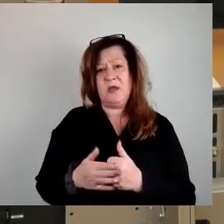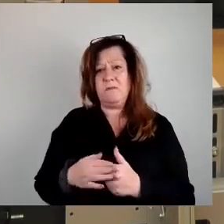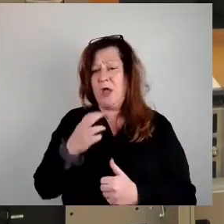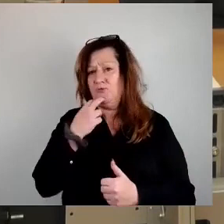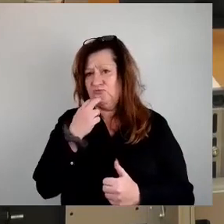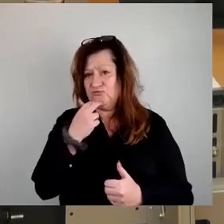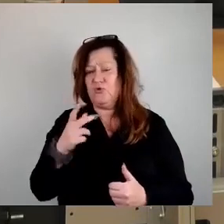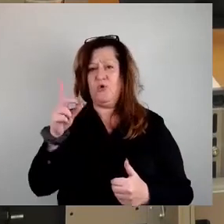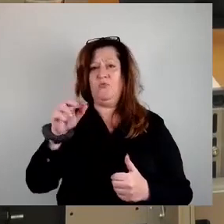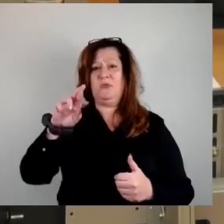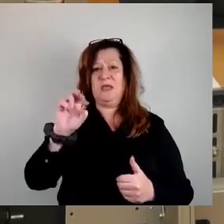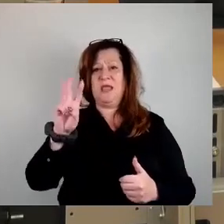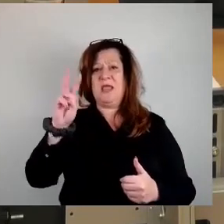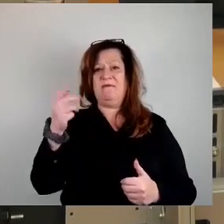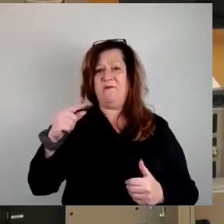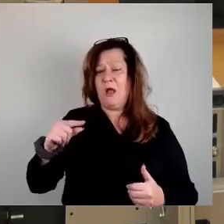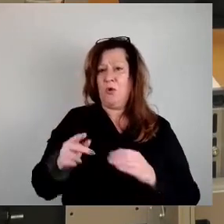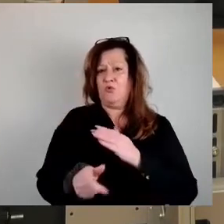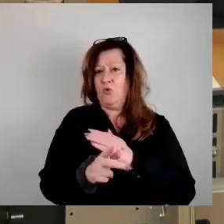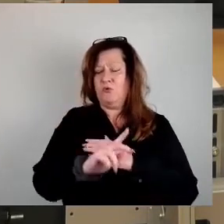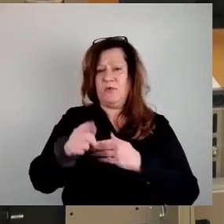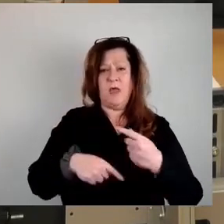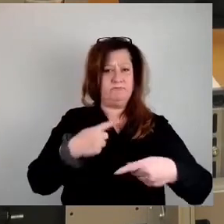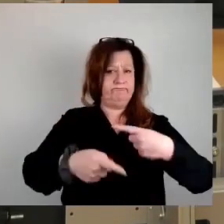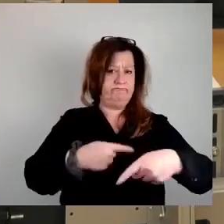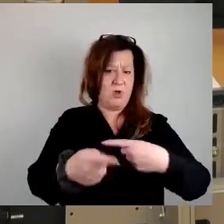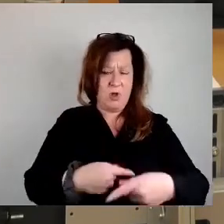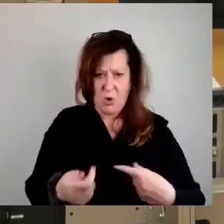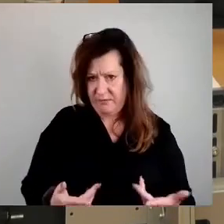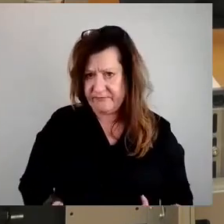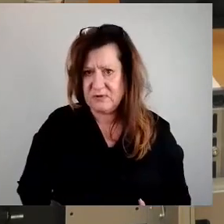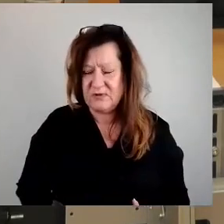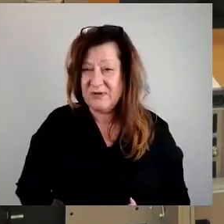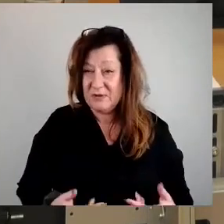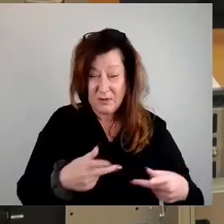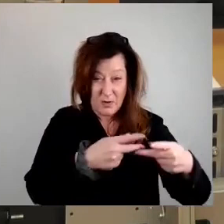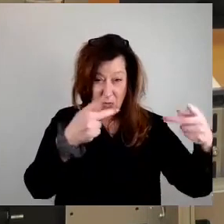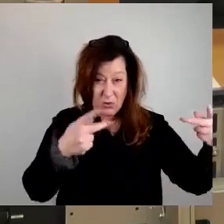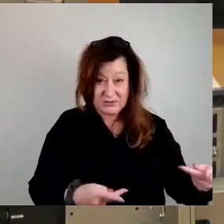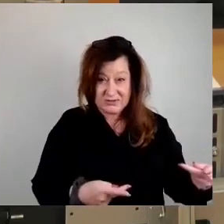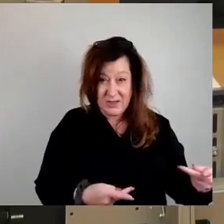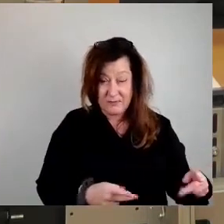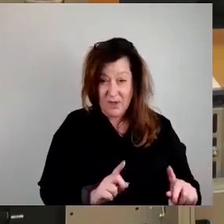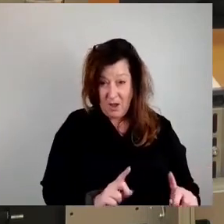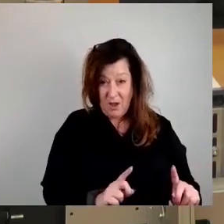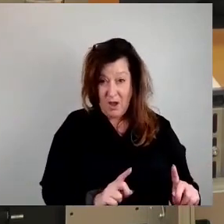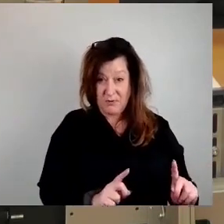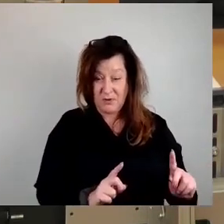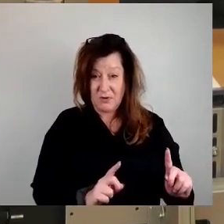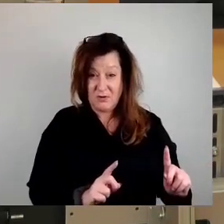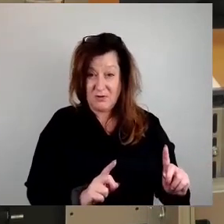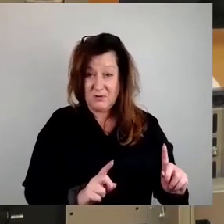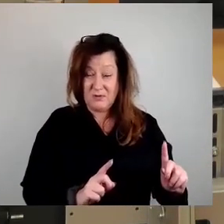Rewe-Kunde und dann läuft der Laden. Das Konzept, was hier vorliegt, fußt aber im Wesentlichen